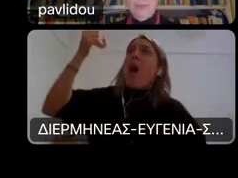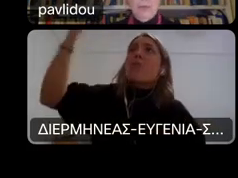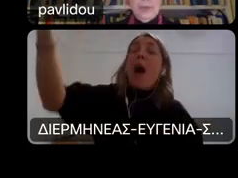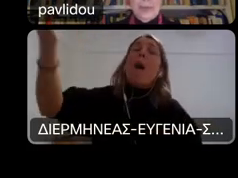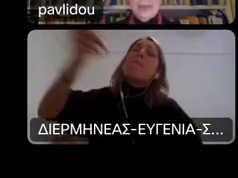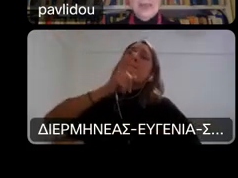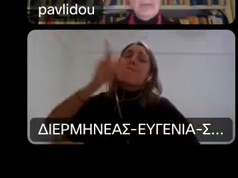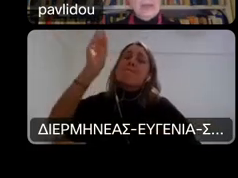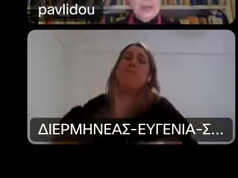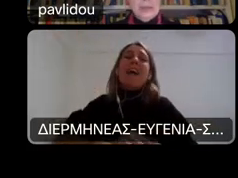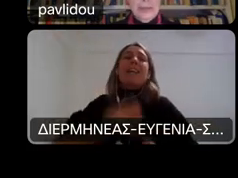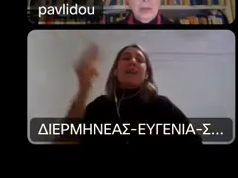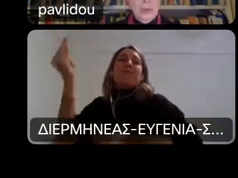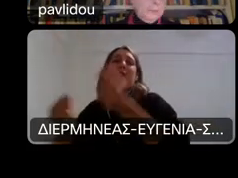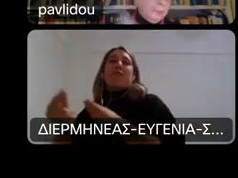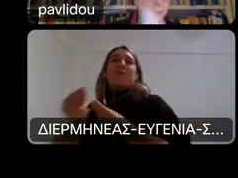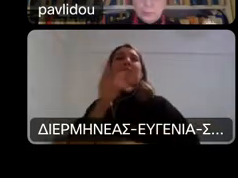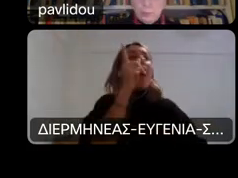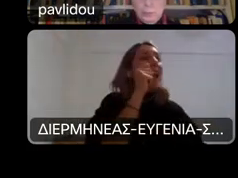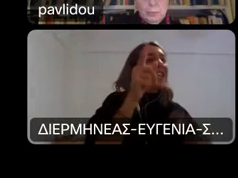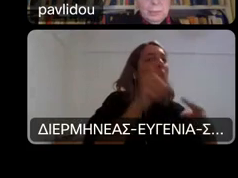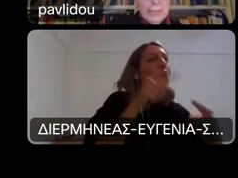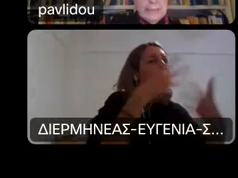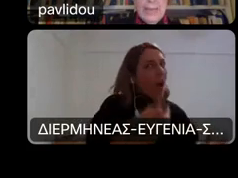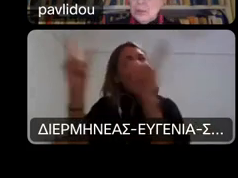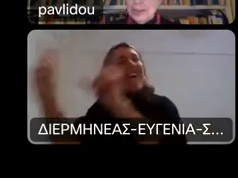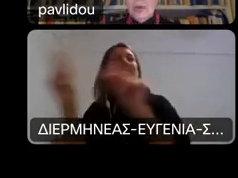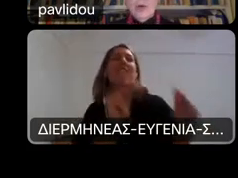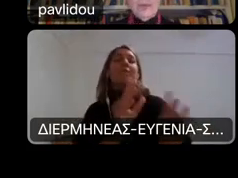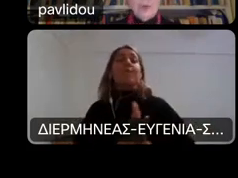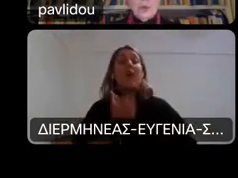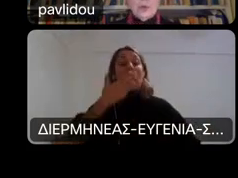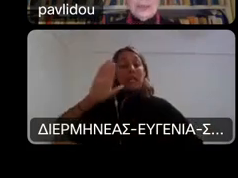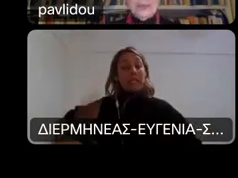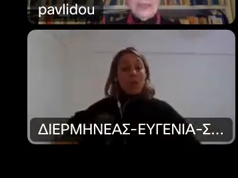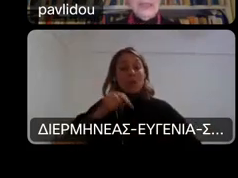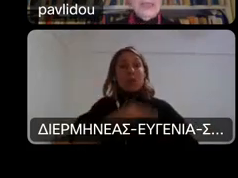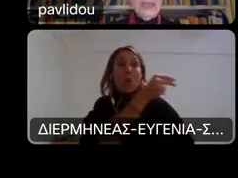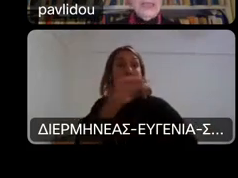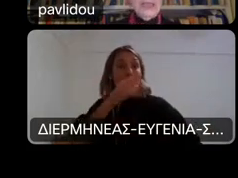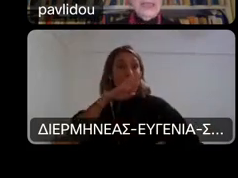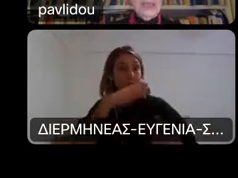ίδια προβλήματα με το αρσενικό. Τέλος, και τελειώνω με αυτό το ζήτημα,